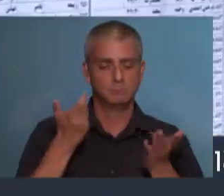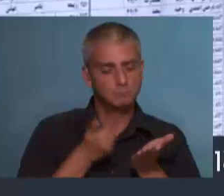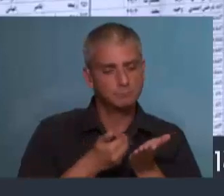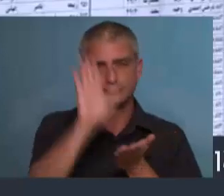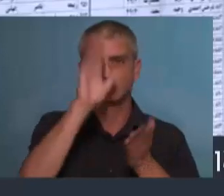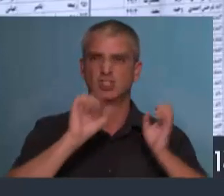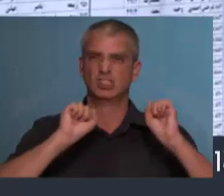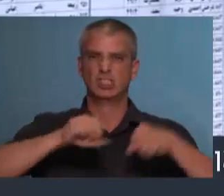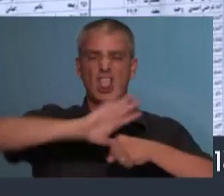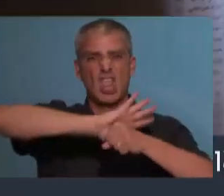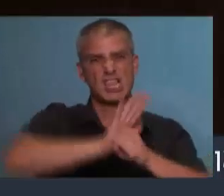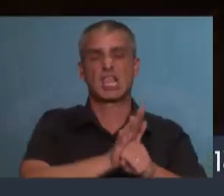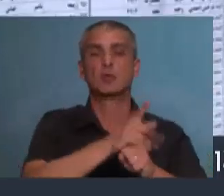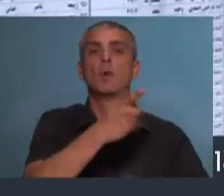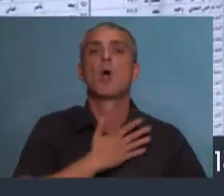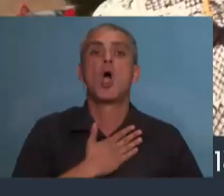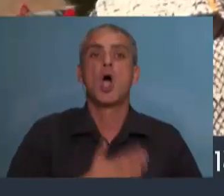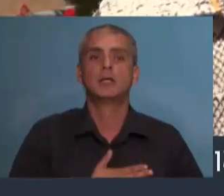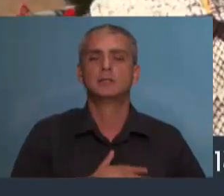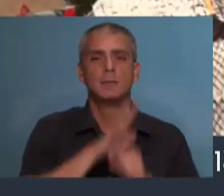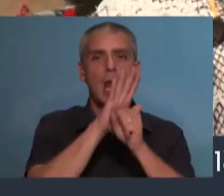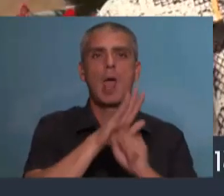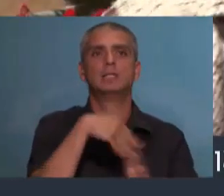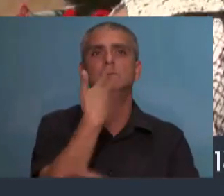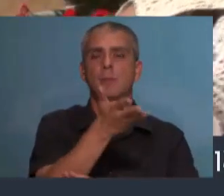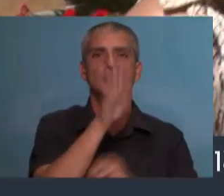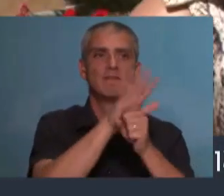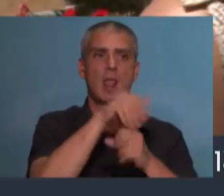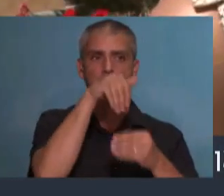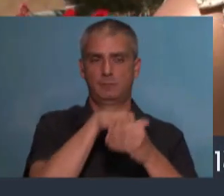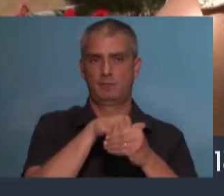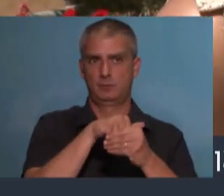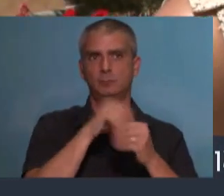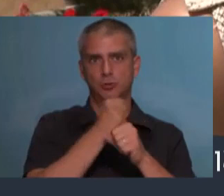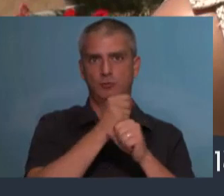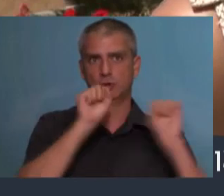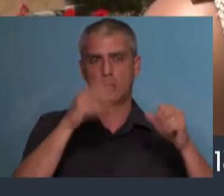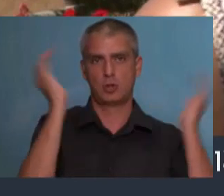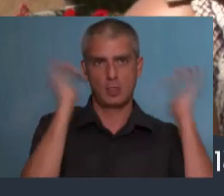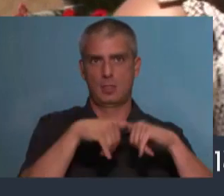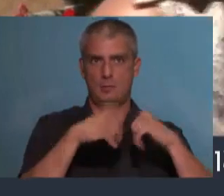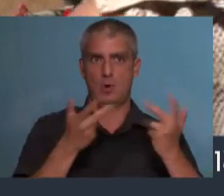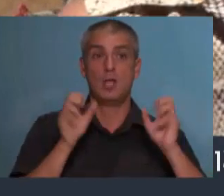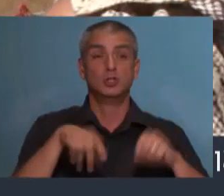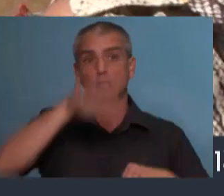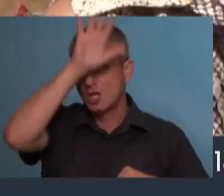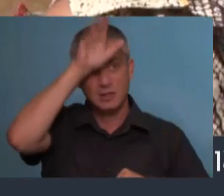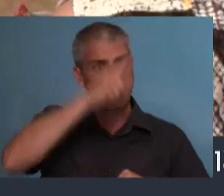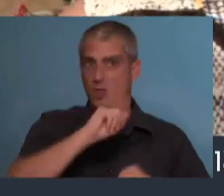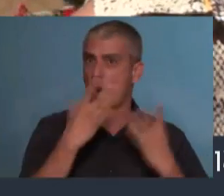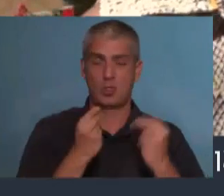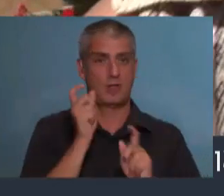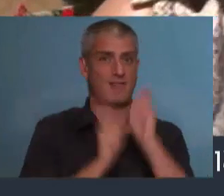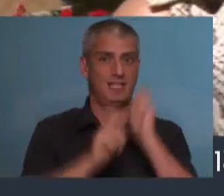מהמשטר הדיקטטורה. הם רוצים לחץ מבחוץ ולחץ מבפנים כדי להביא להפלת המשטר האיראני. המשטר האיראני לא טוב גם